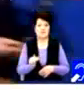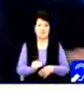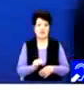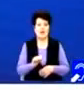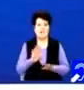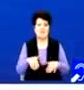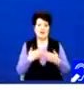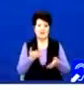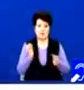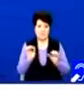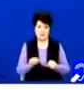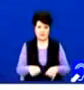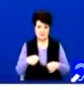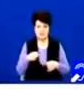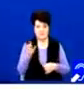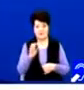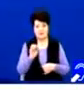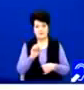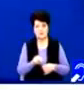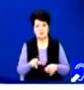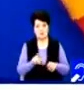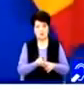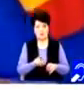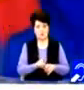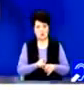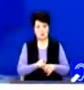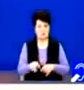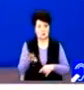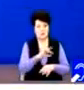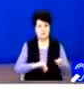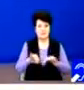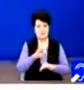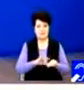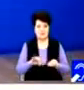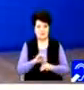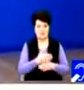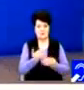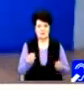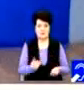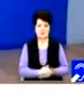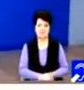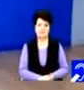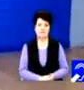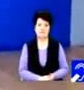varianta unei posibile amânări a brexitului s a conturat tot mai mult În discuțiile din spatele ușilor închise